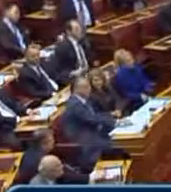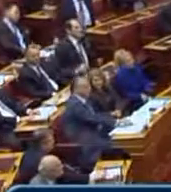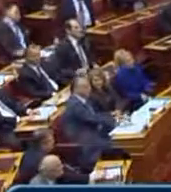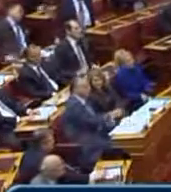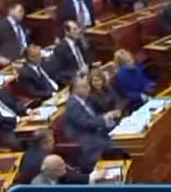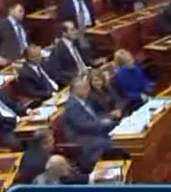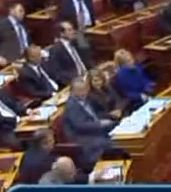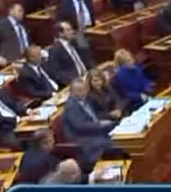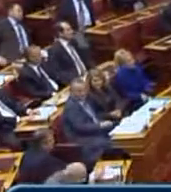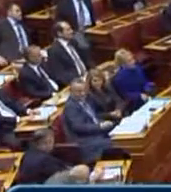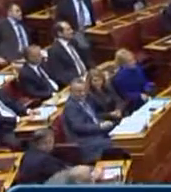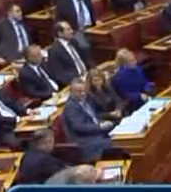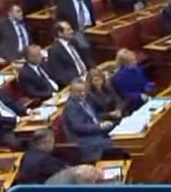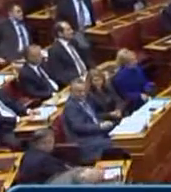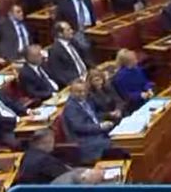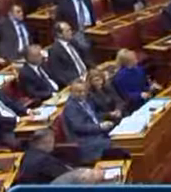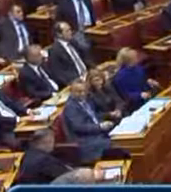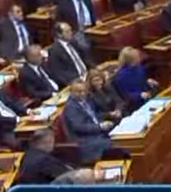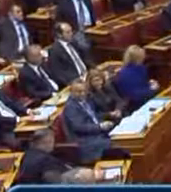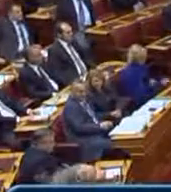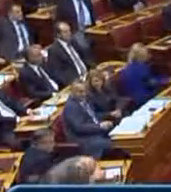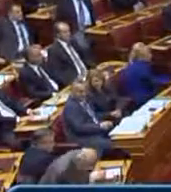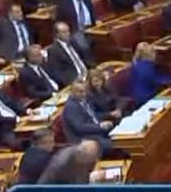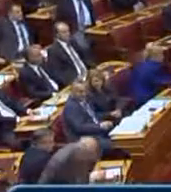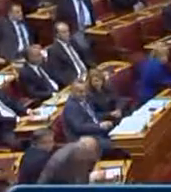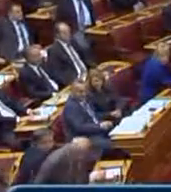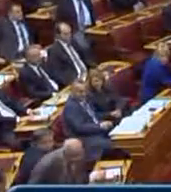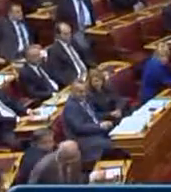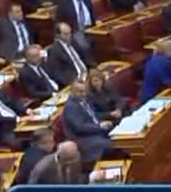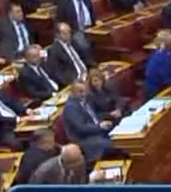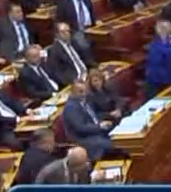Ευχαριστούμε, κύριε Υπουργέ. Ο πρόεδρος, ο κύριος Πακλαμάνης, έχει την λόγο.